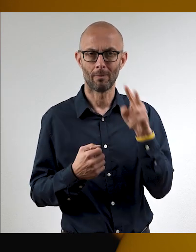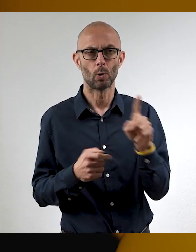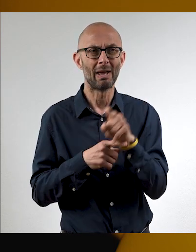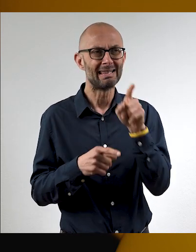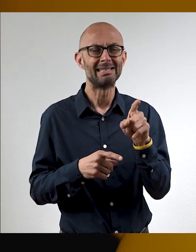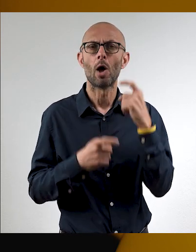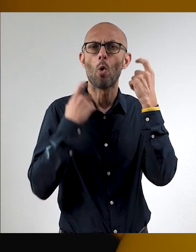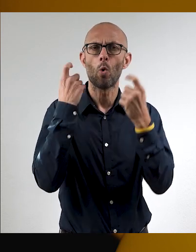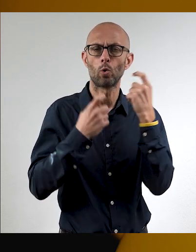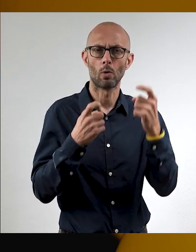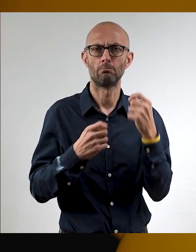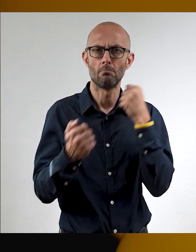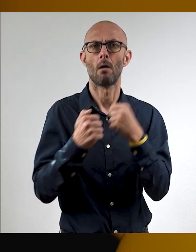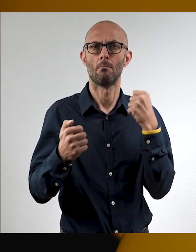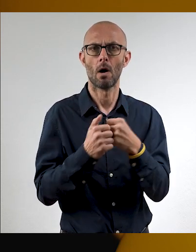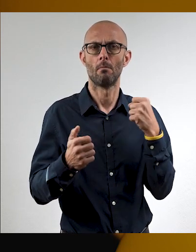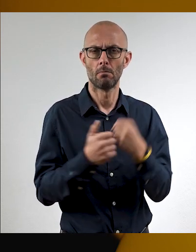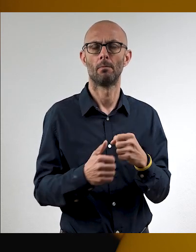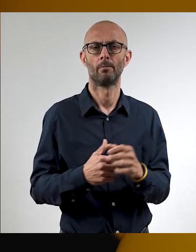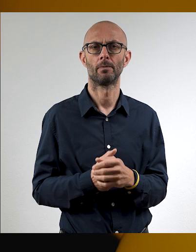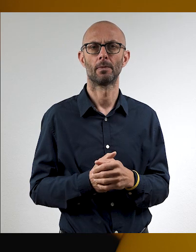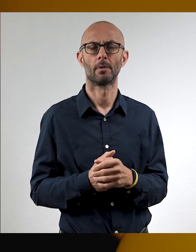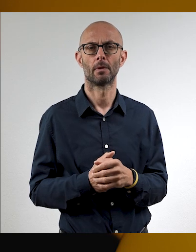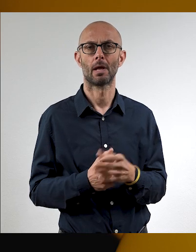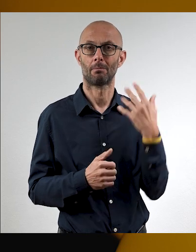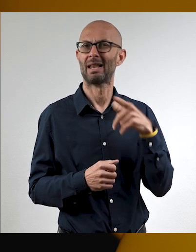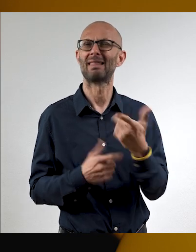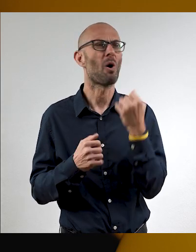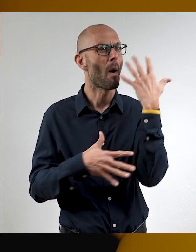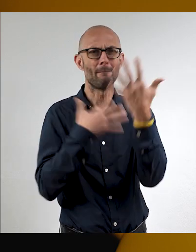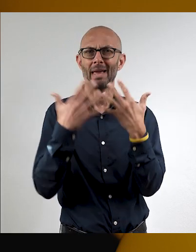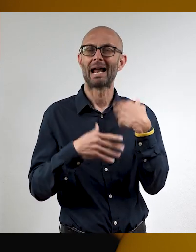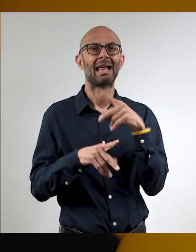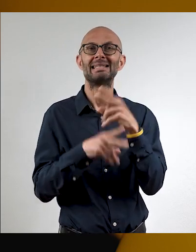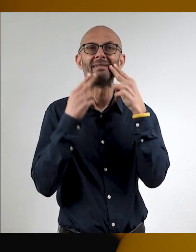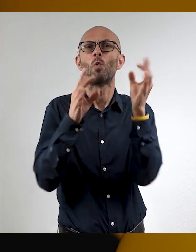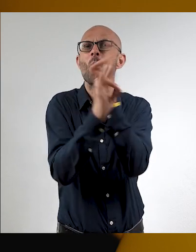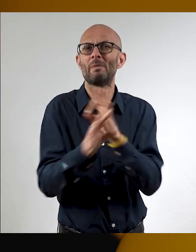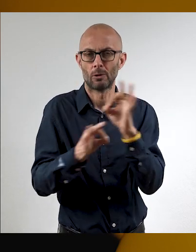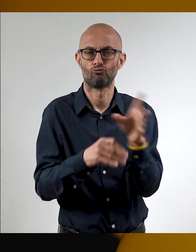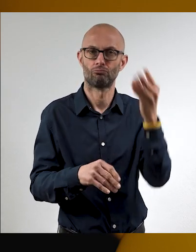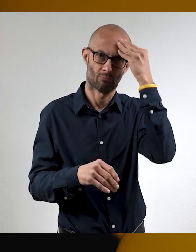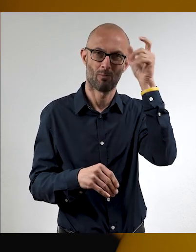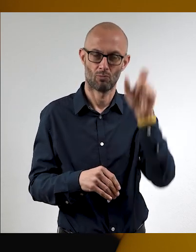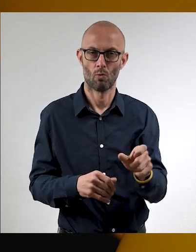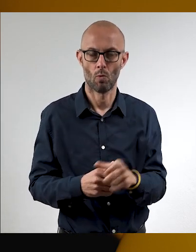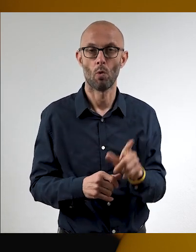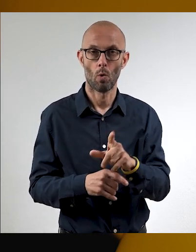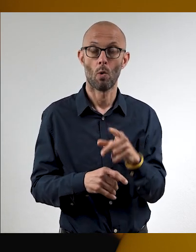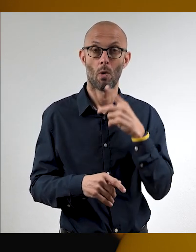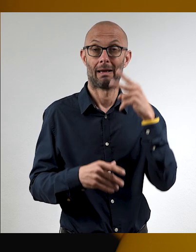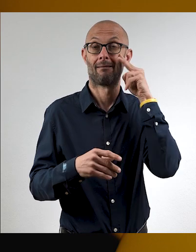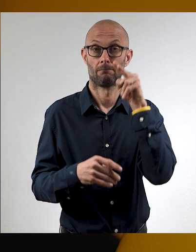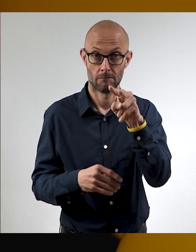in tisti hrup dum, dum, dum. Bila je taka megla, da niso vedel nič, se je spominjal. Ko je pred